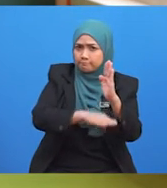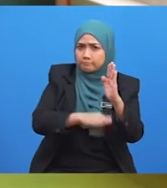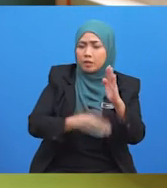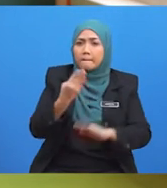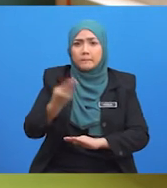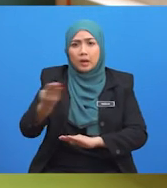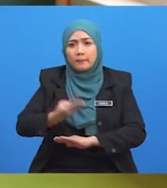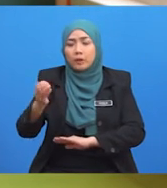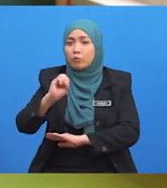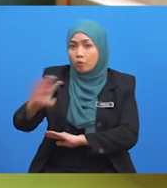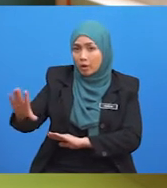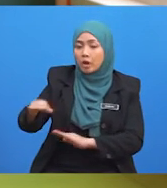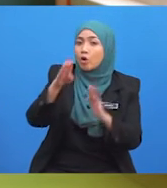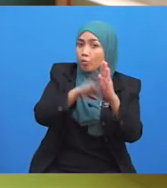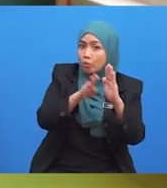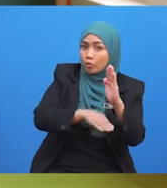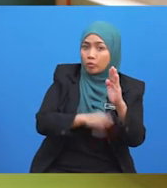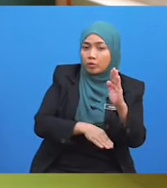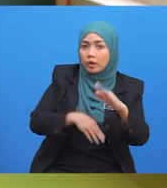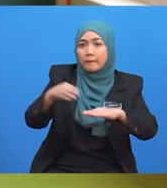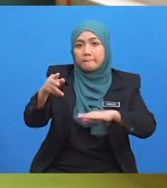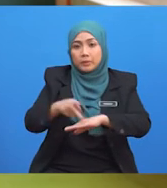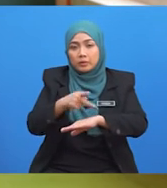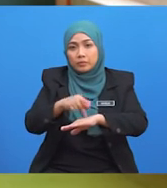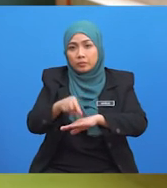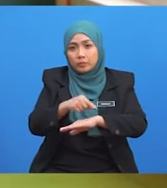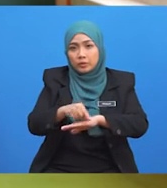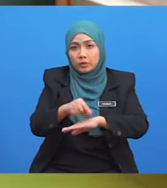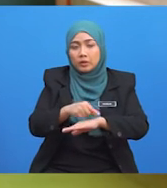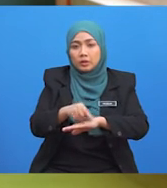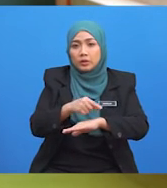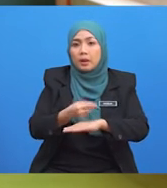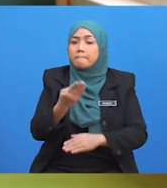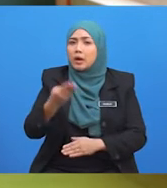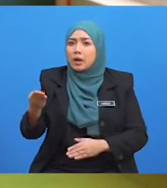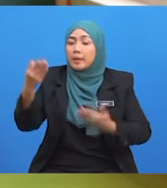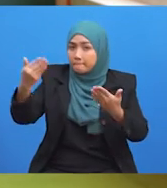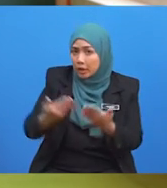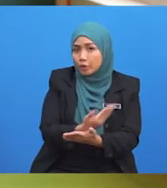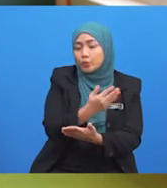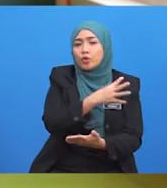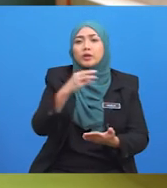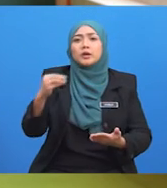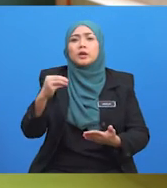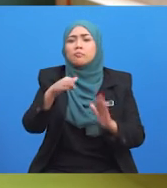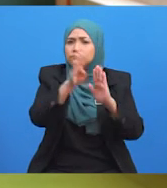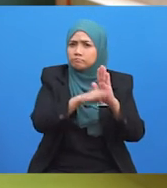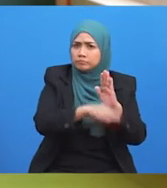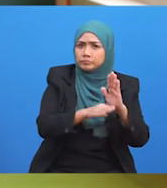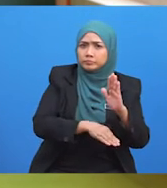bahan buangan, mengurangkan penggunaan bahan mentah yang baru dan